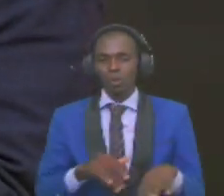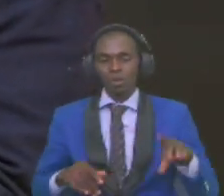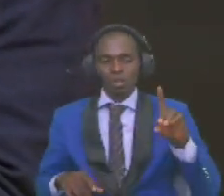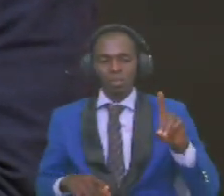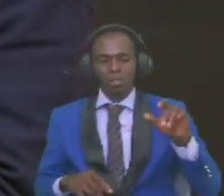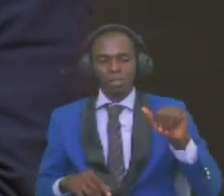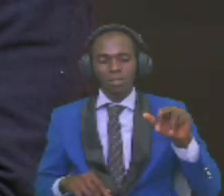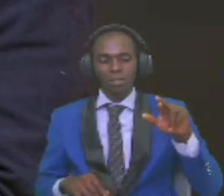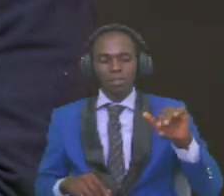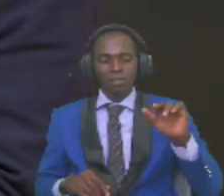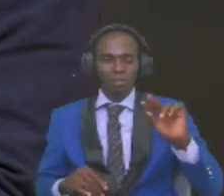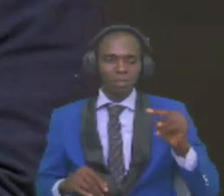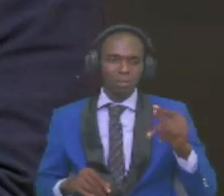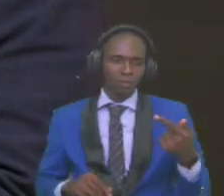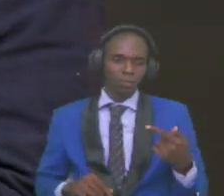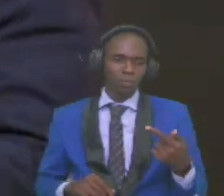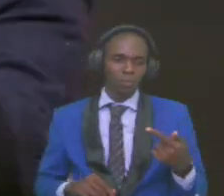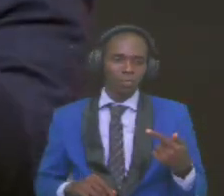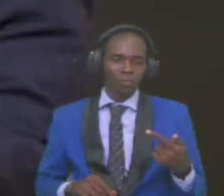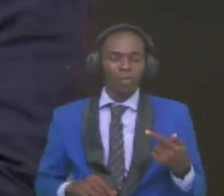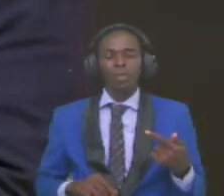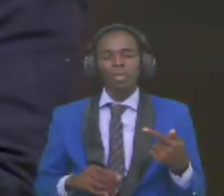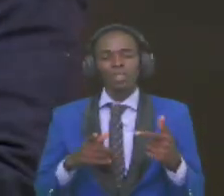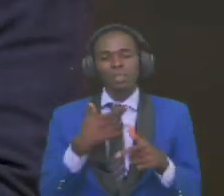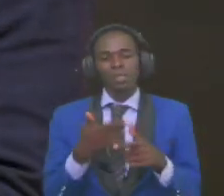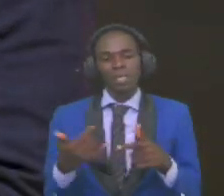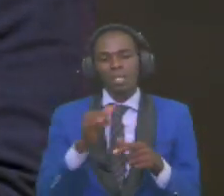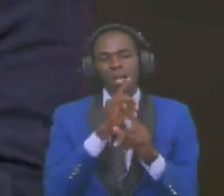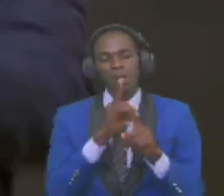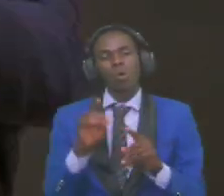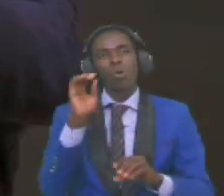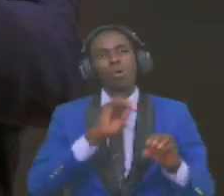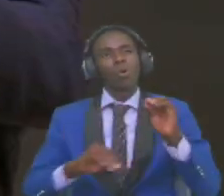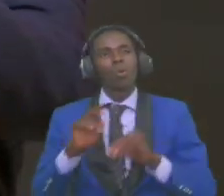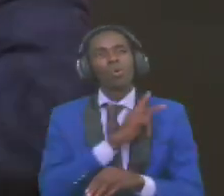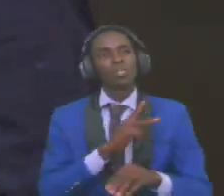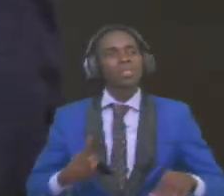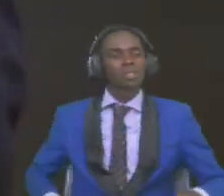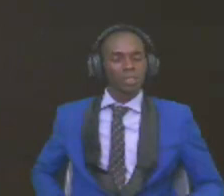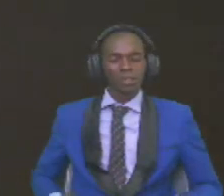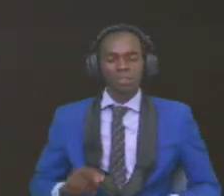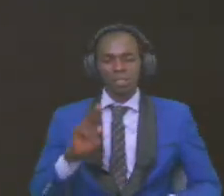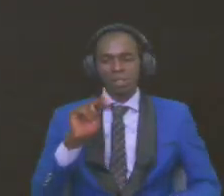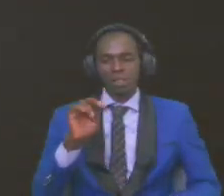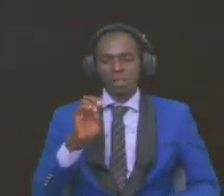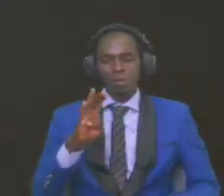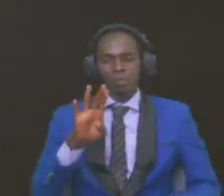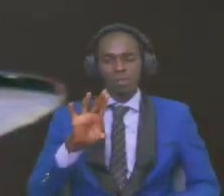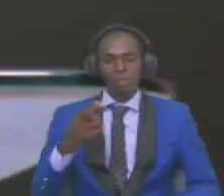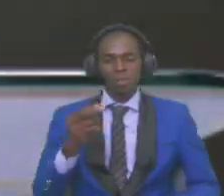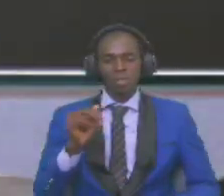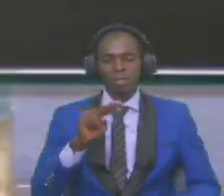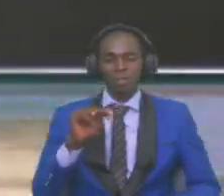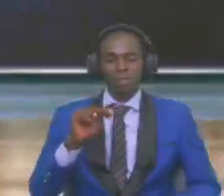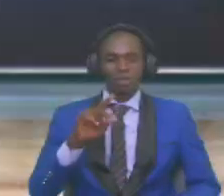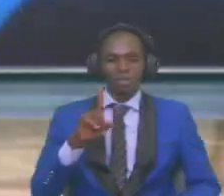qu'il faut voici comment il faut oser menad pour wade présent nous n'avons pas mais nous n'avons parfois à vous répondre